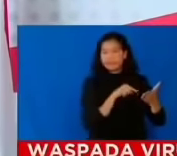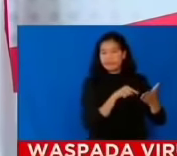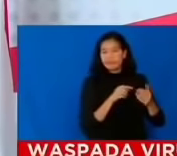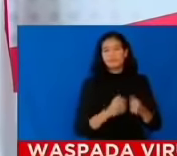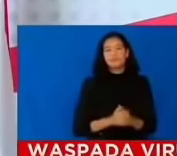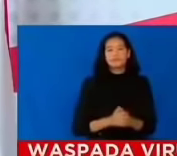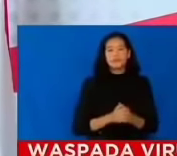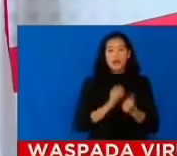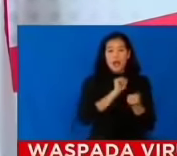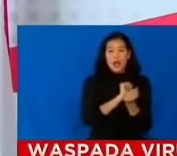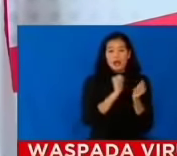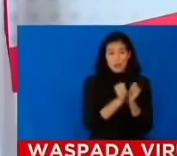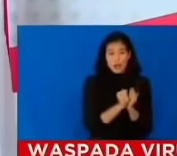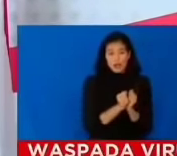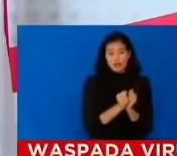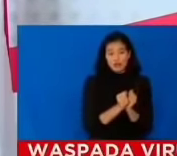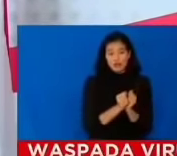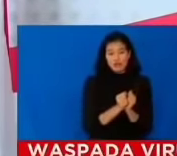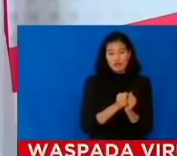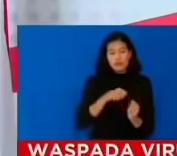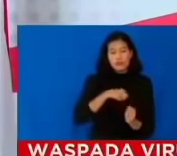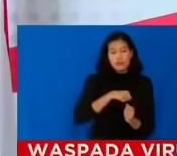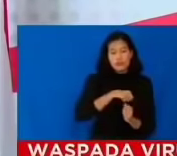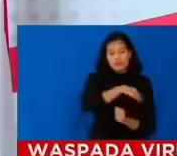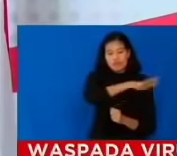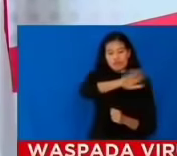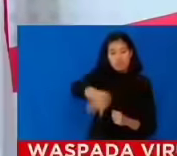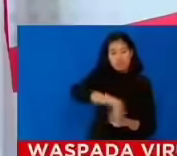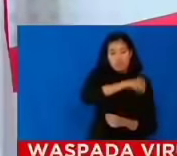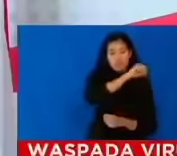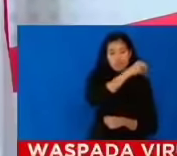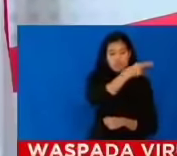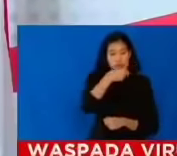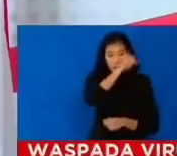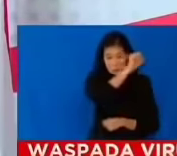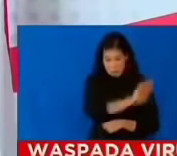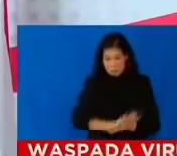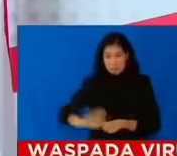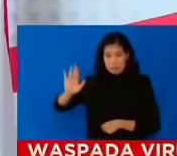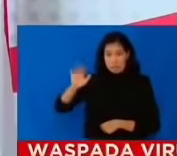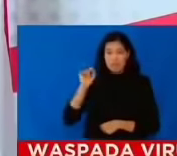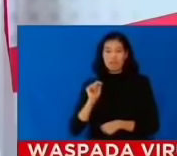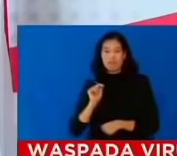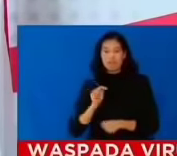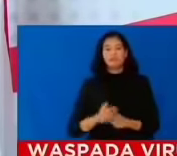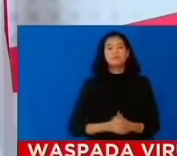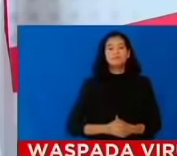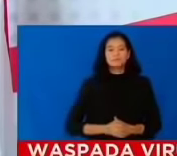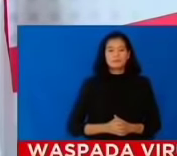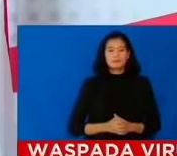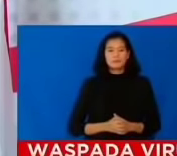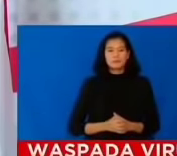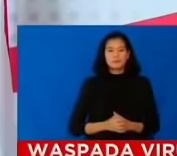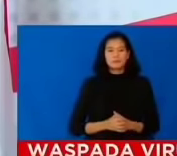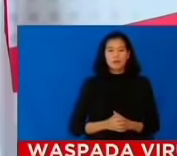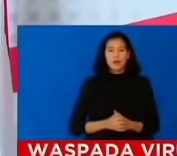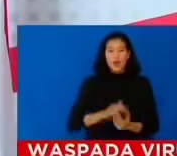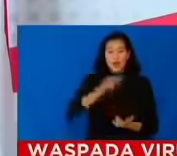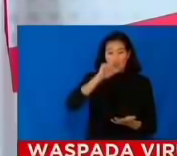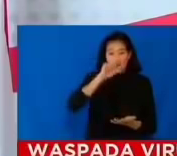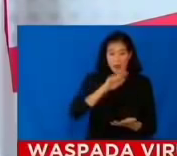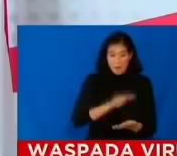pada kasus-kasus yang kita rawat di seluruh tanah air. Untuk kasus konfirmasi